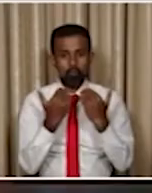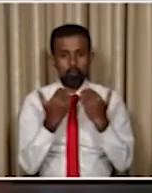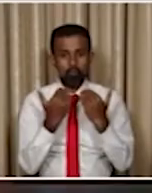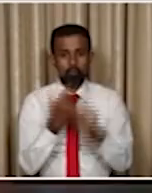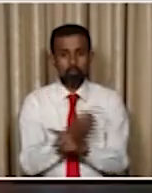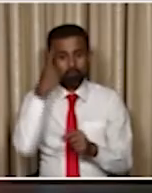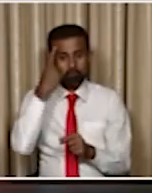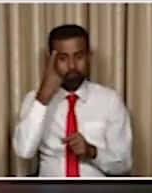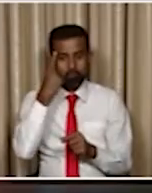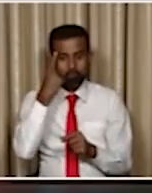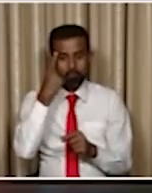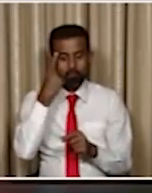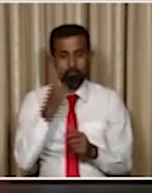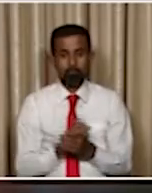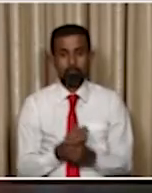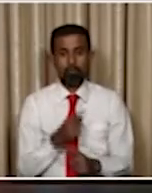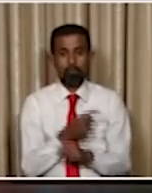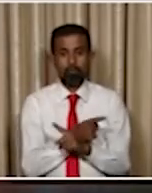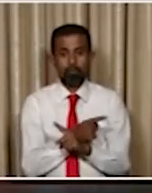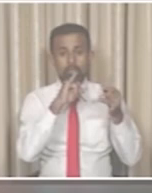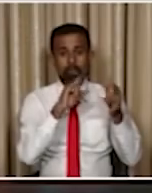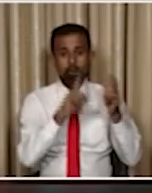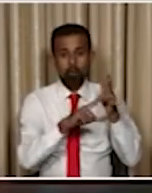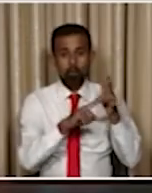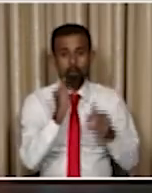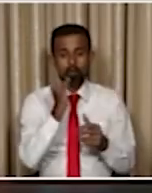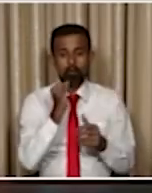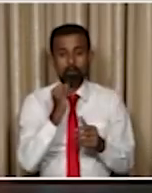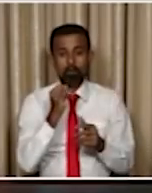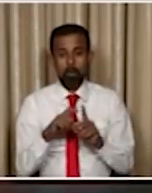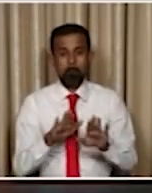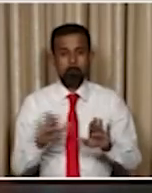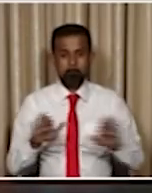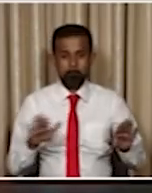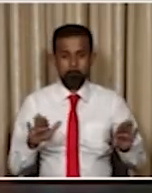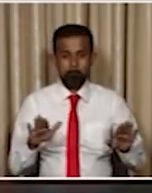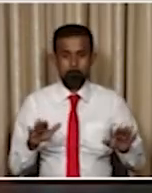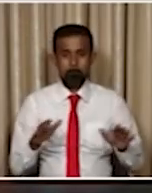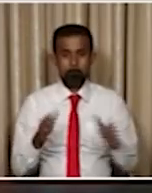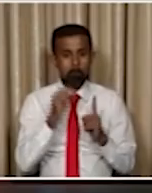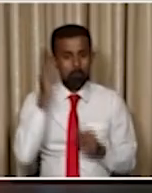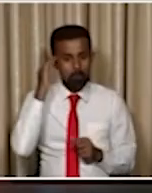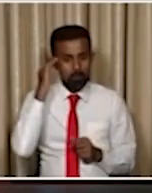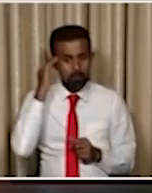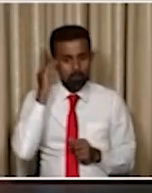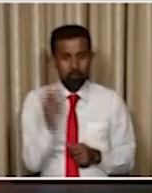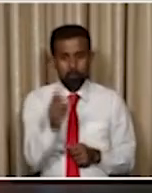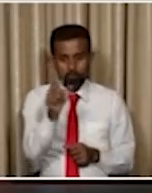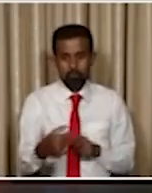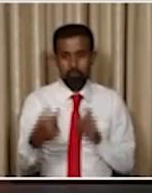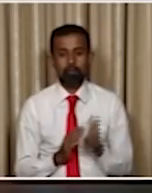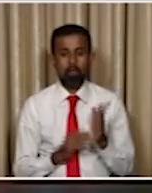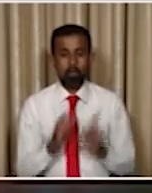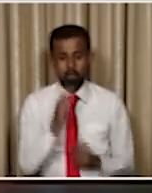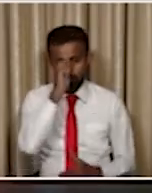ගුරු අධ්‍යාපනඥ ඒ වගේම ගුරු සංවර්ධන නිලධාරී සහ අධ්‍යාපන පරිපාලක මේ කොටස් 7 පිළිබඳව ඔබතුමත් එක්ක සාකච්ඡා